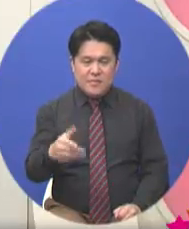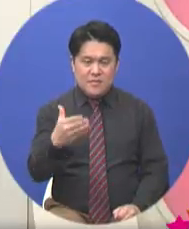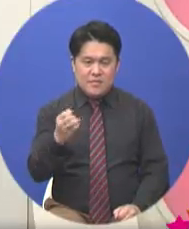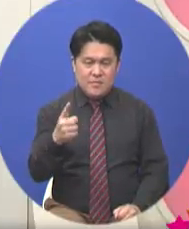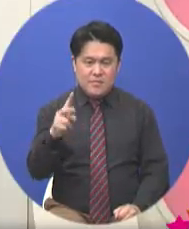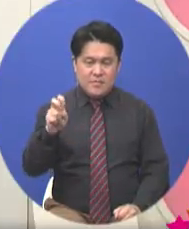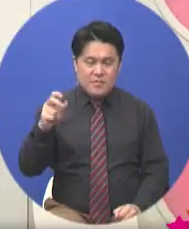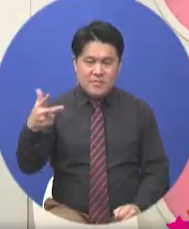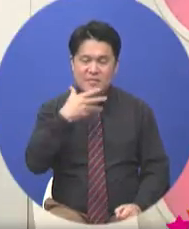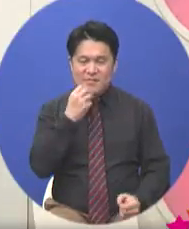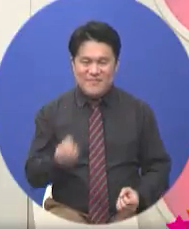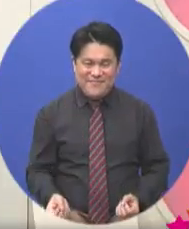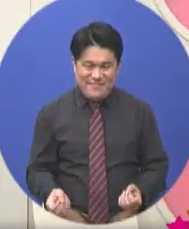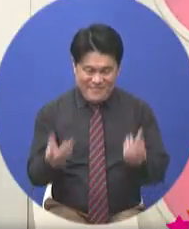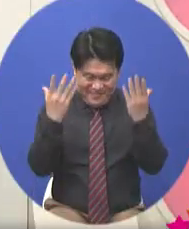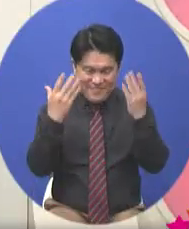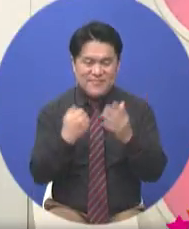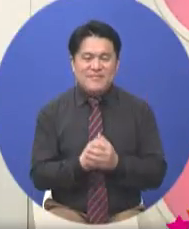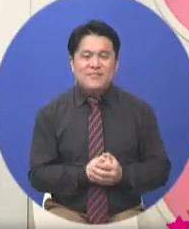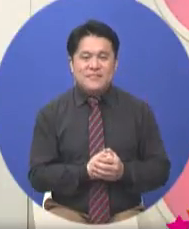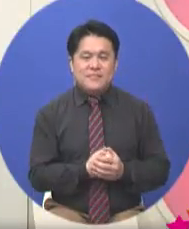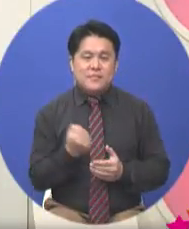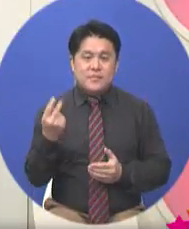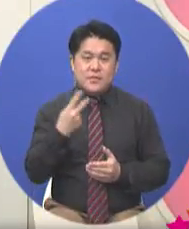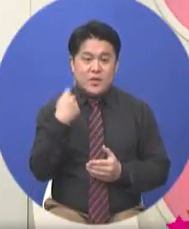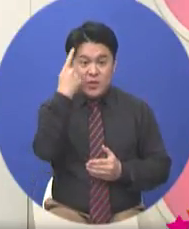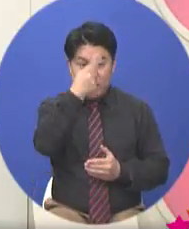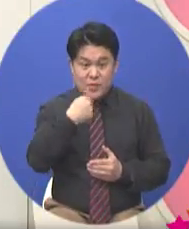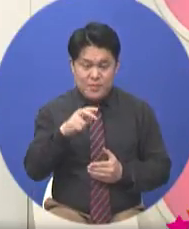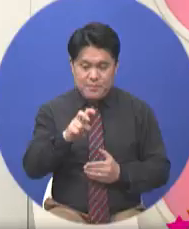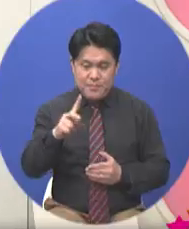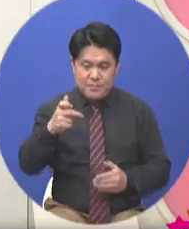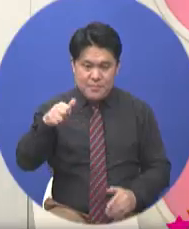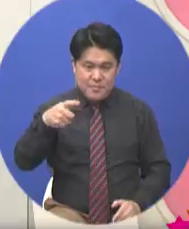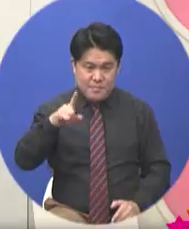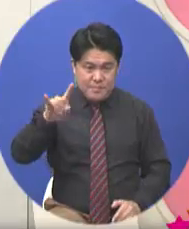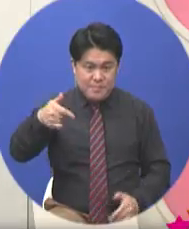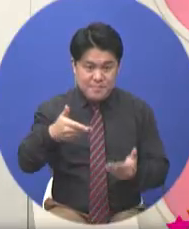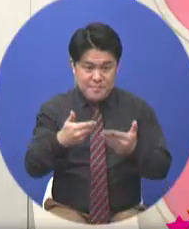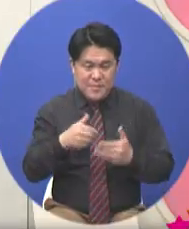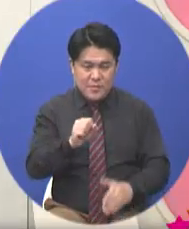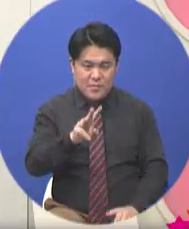010-9127님 축하드립니다. 그래요, 마스크팩 받으실 한 분.